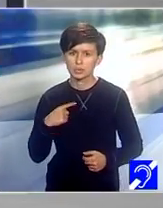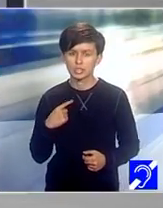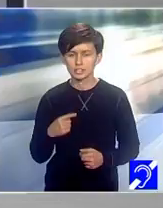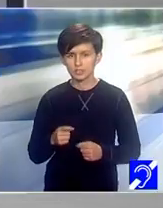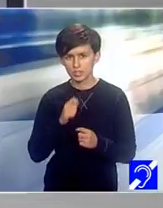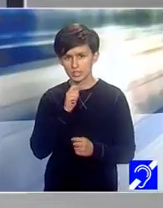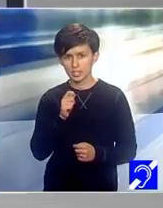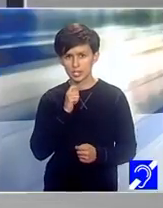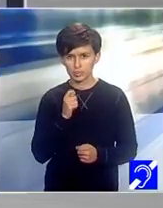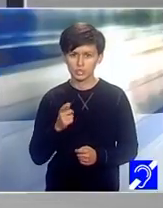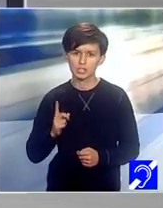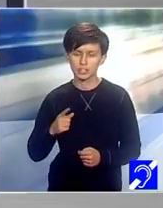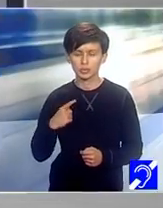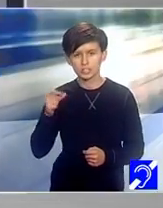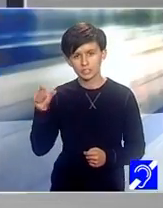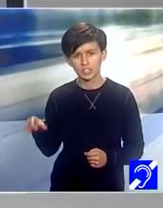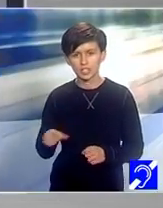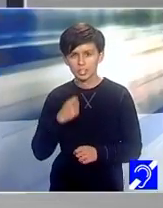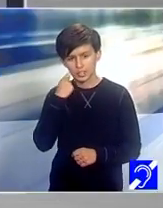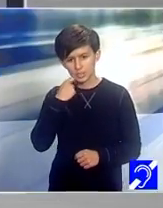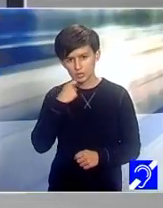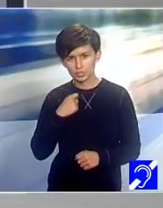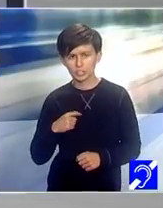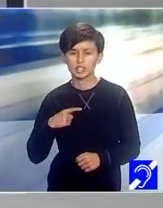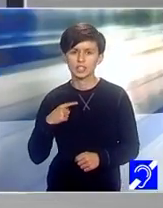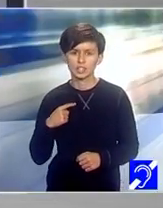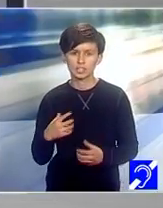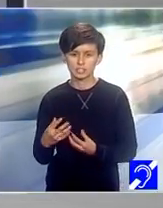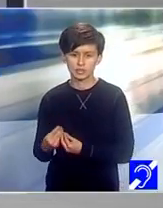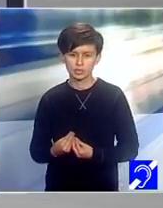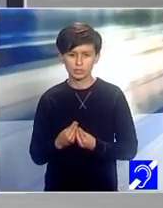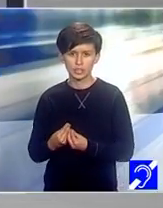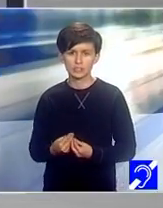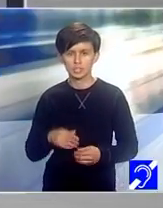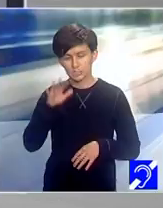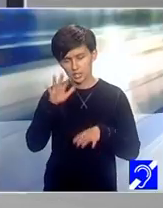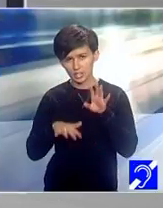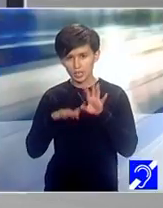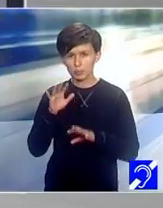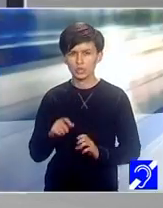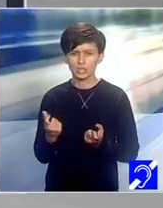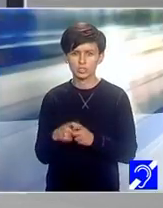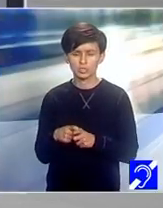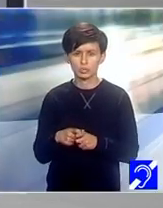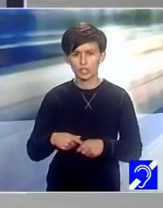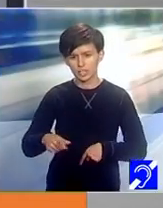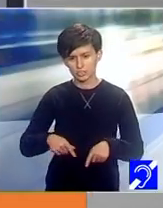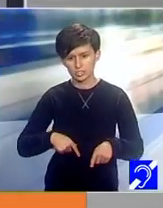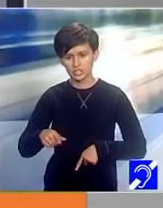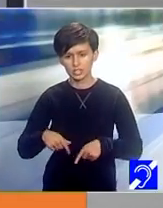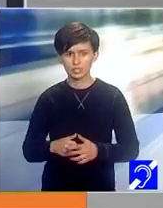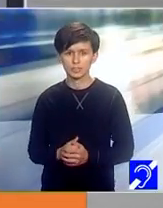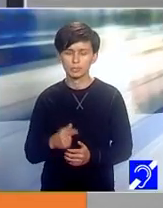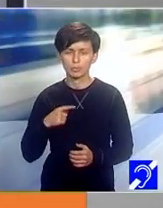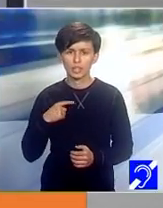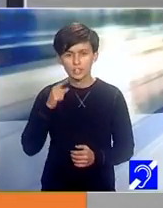simplu, e totuși combinația aceasta între ploaie și blocaje excesive în trafic. Deci la tot pasul oameni care se plâng